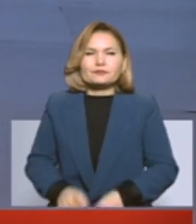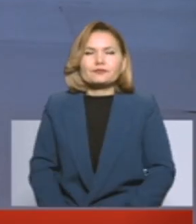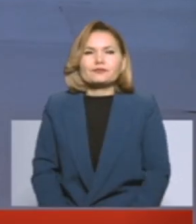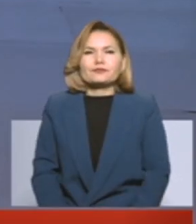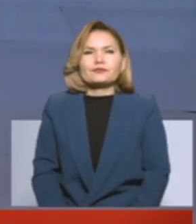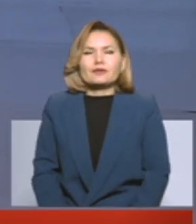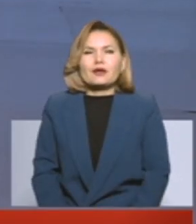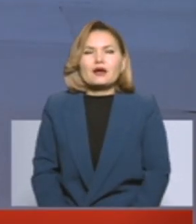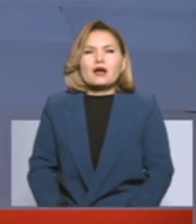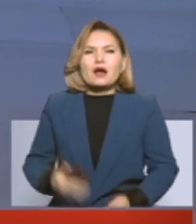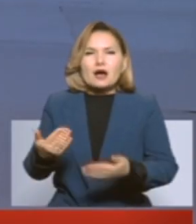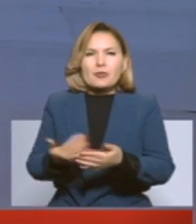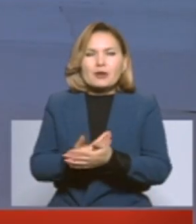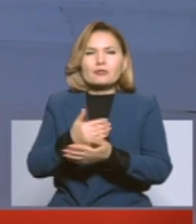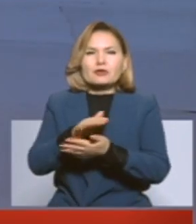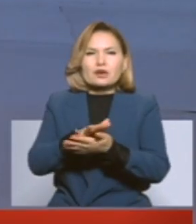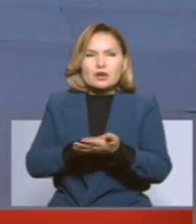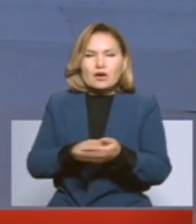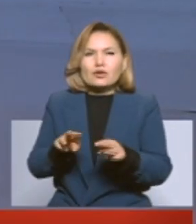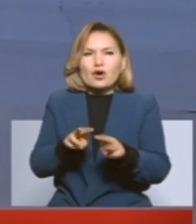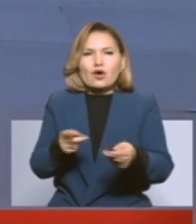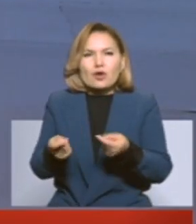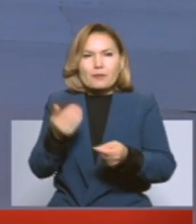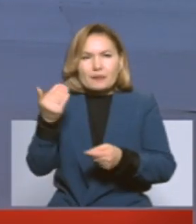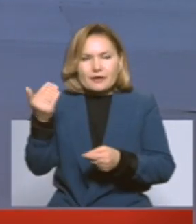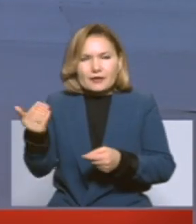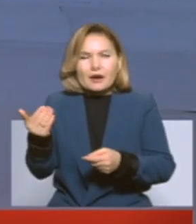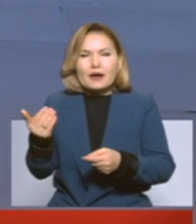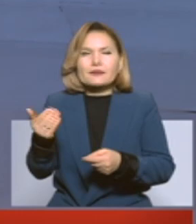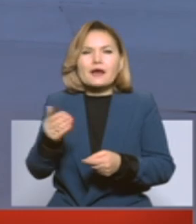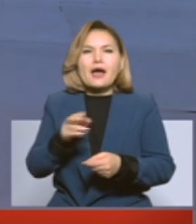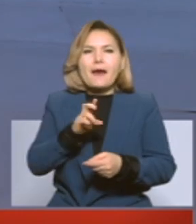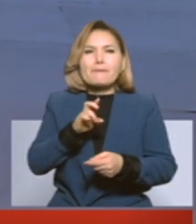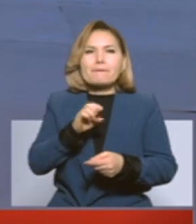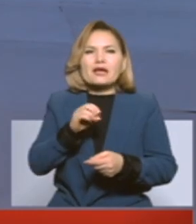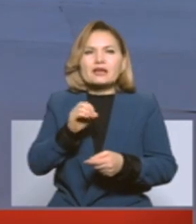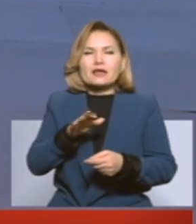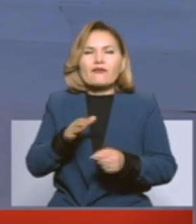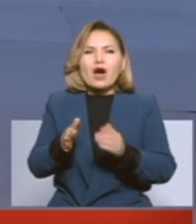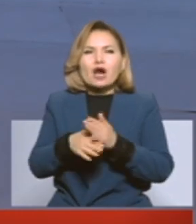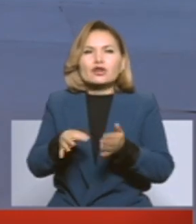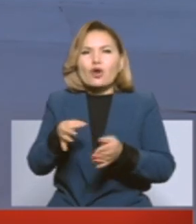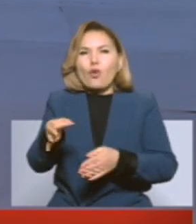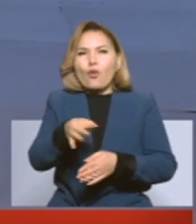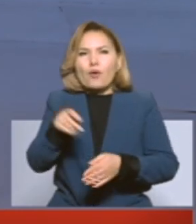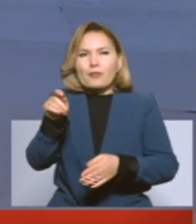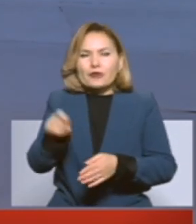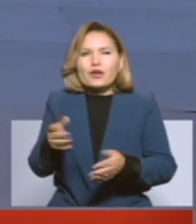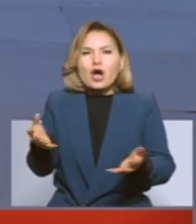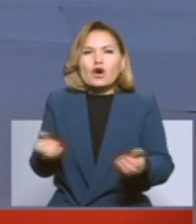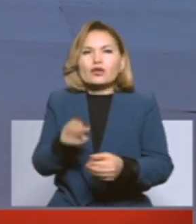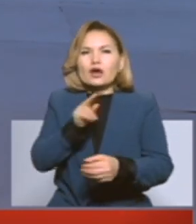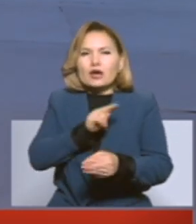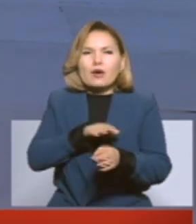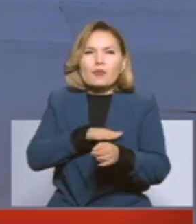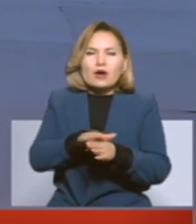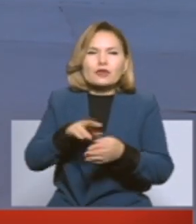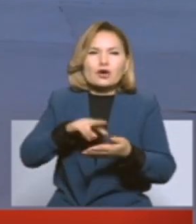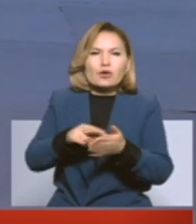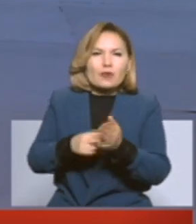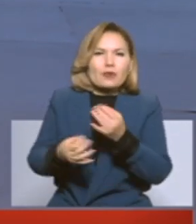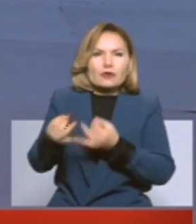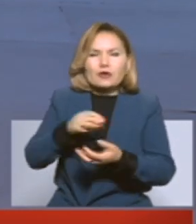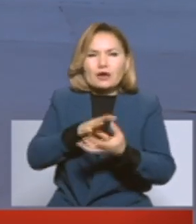Қымбат көрермен, хабарымыз жалғасады. Үкімет басшысы Олжас Бектенов Атырауға барды. Құтқару жұмыстарының кешенді жоспары талқылануы